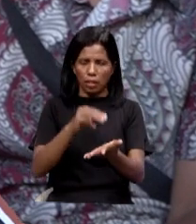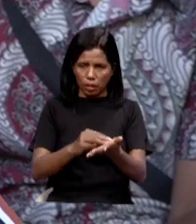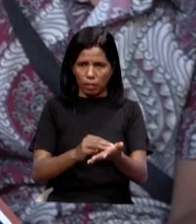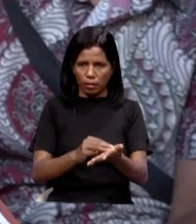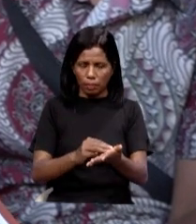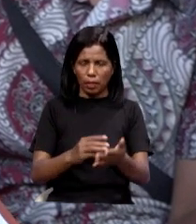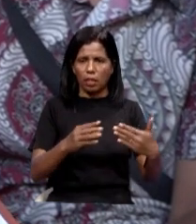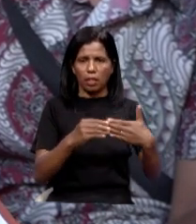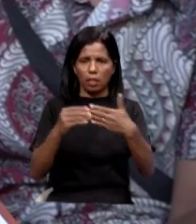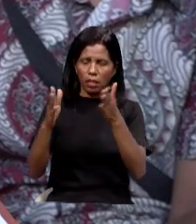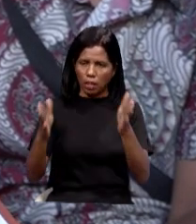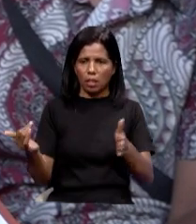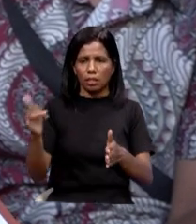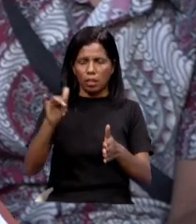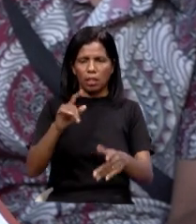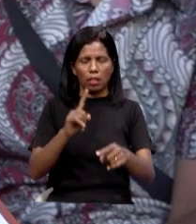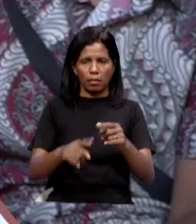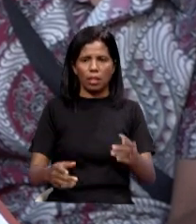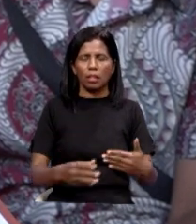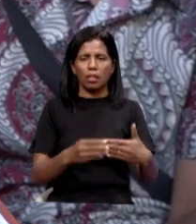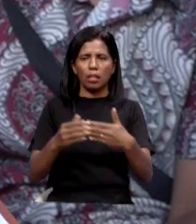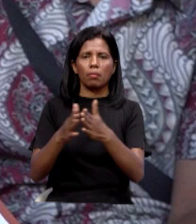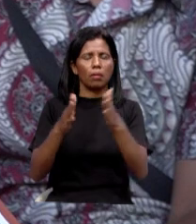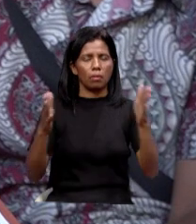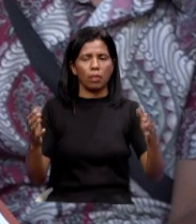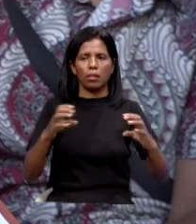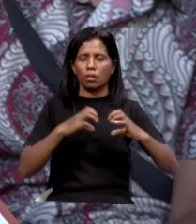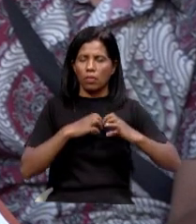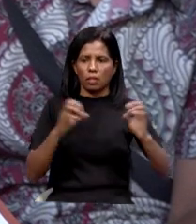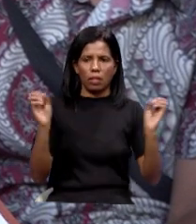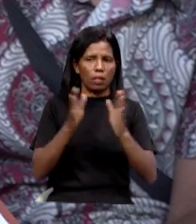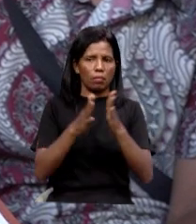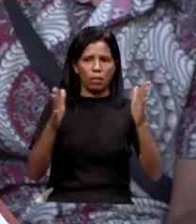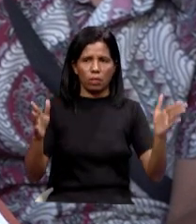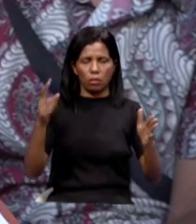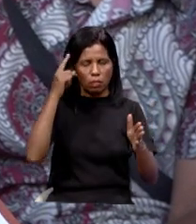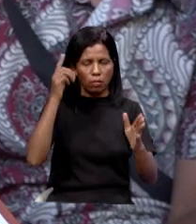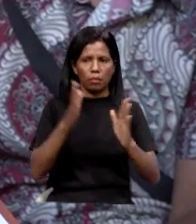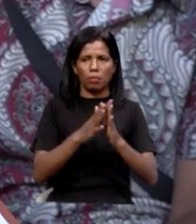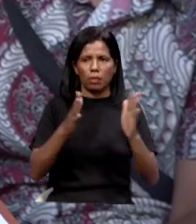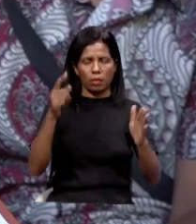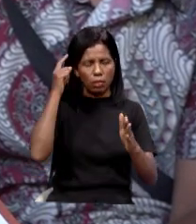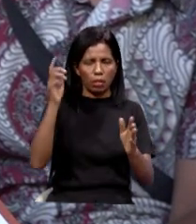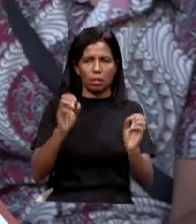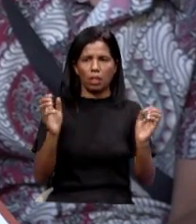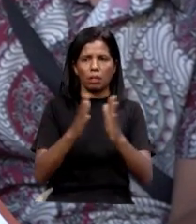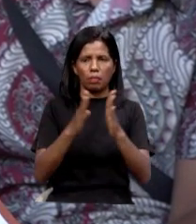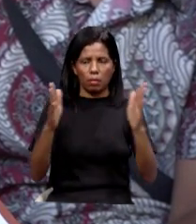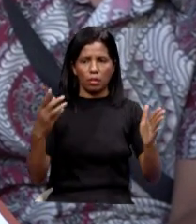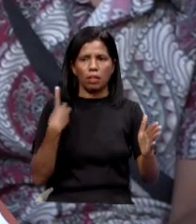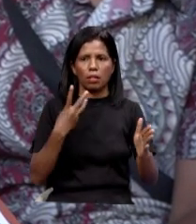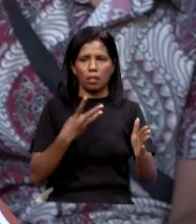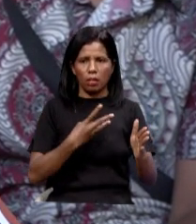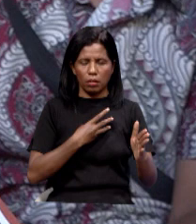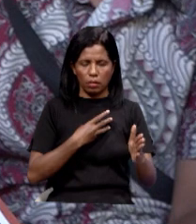Uku na sira. Label uku ma bot, ba be sira fuan la bot, ulu ma bot, kakuta la bot. Yani ta fatin